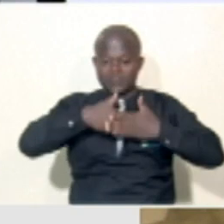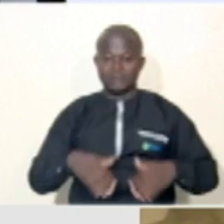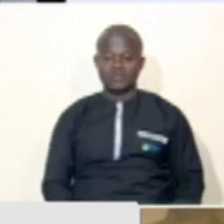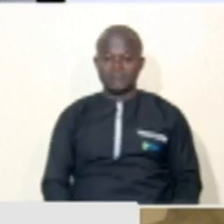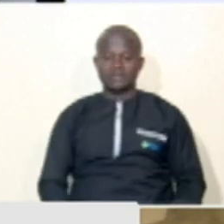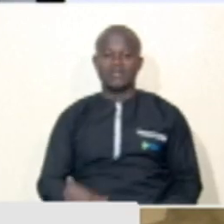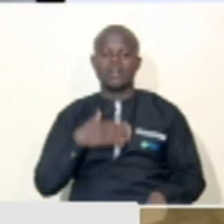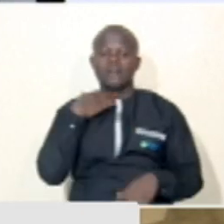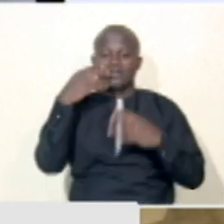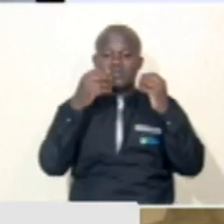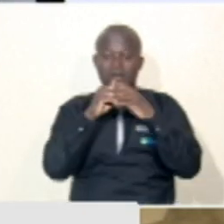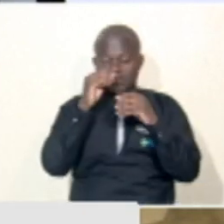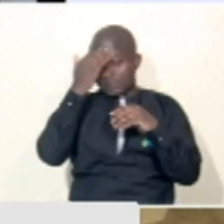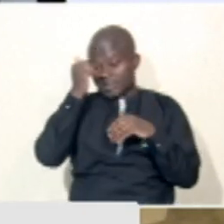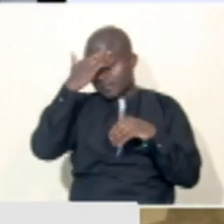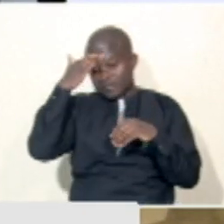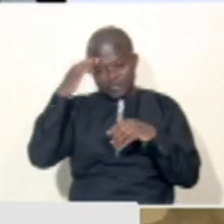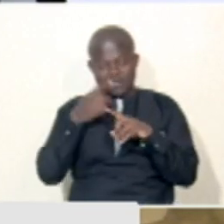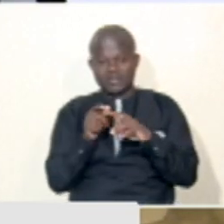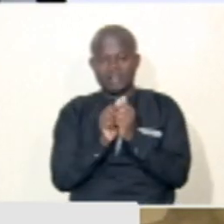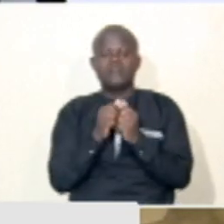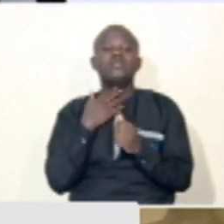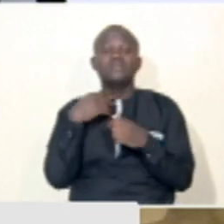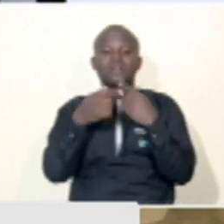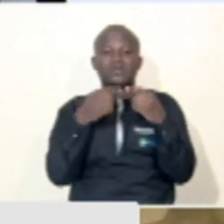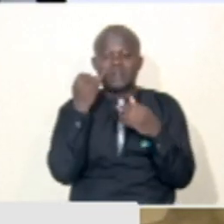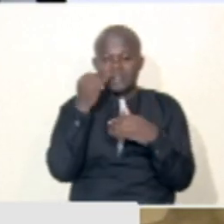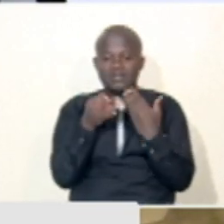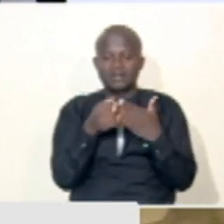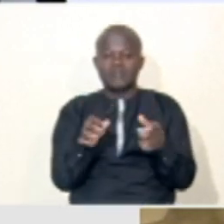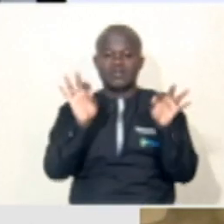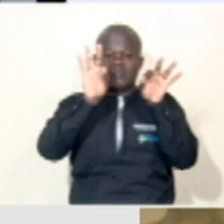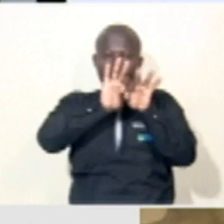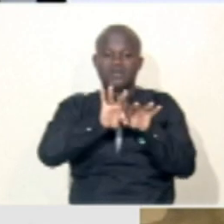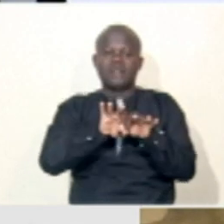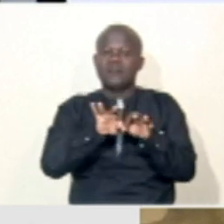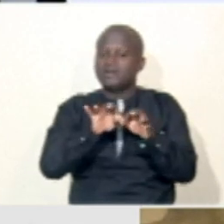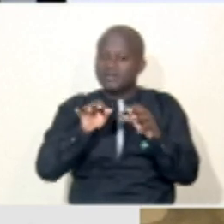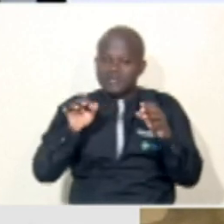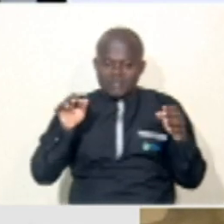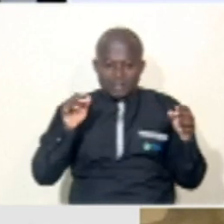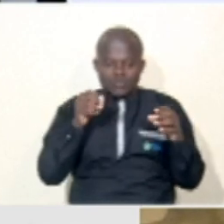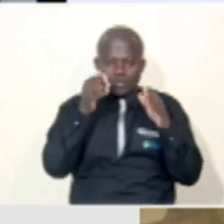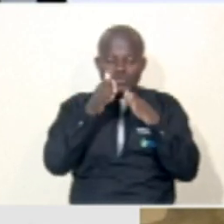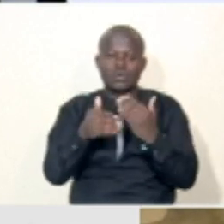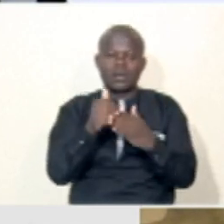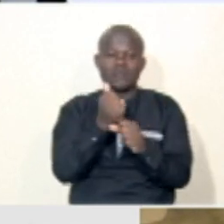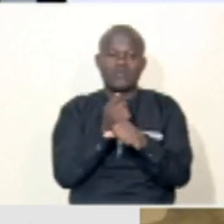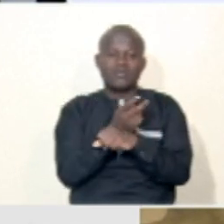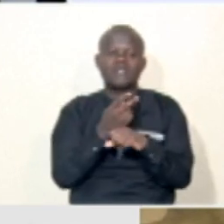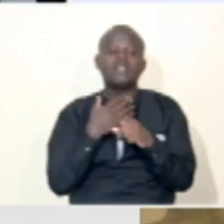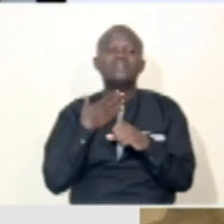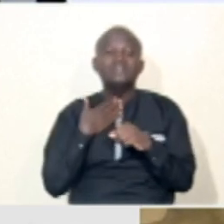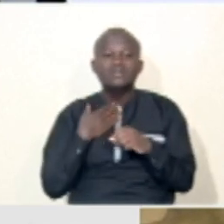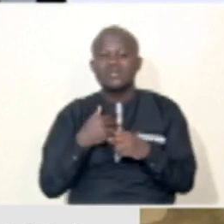bw'impamvu zitandukanye ariko hariho n'abashobora kwifuza gukomeza. Nifuza ko bibaye ngombwa byaba ari liberite umuntu agakora isaha yifuza